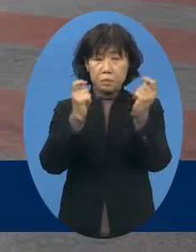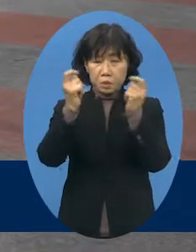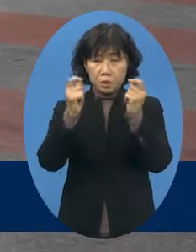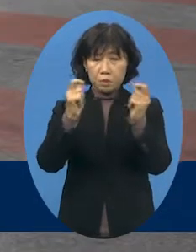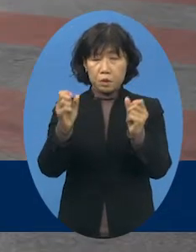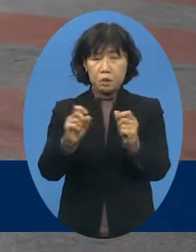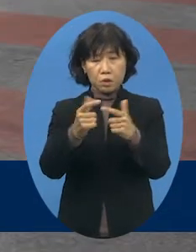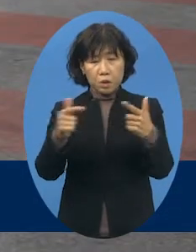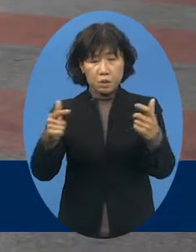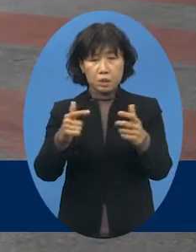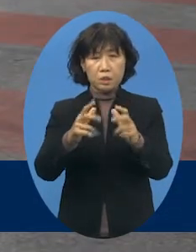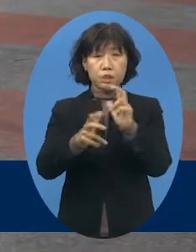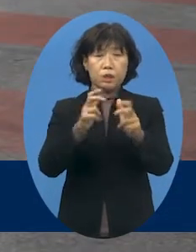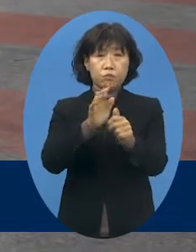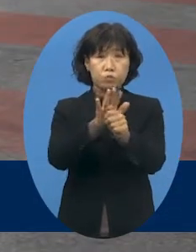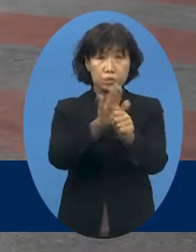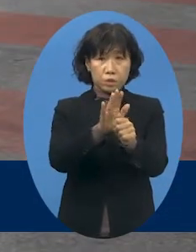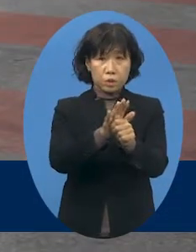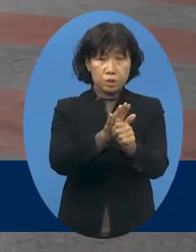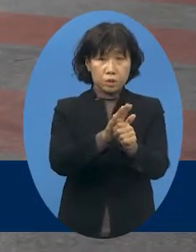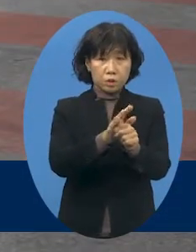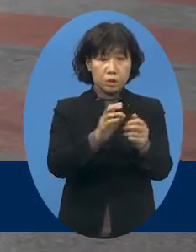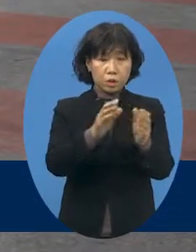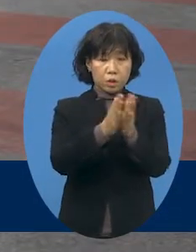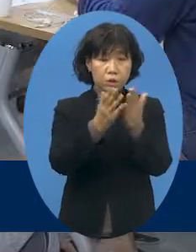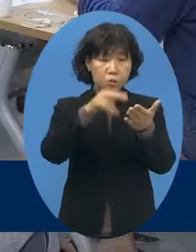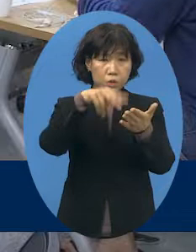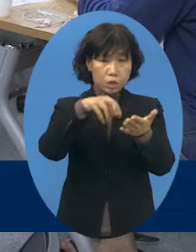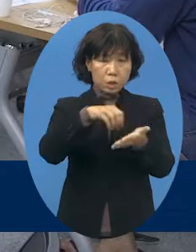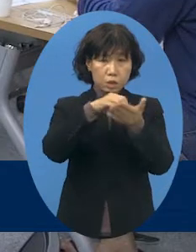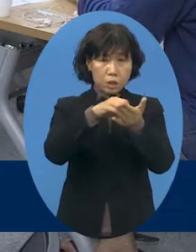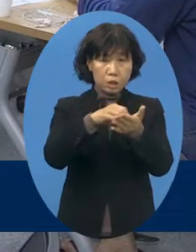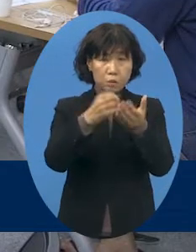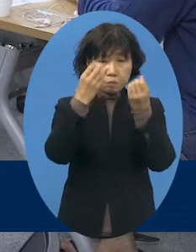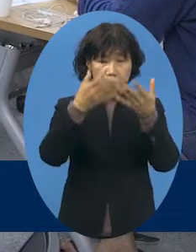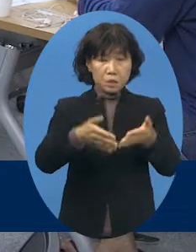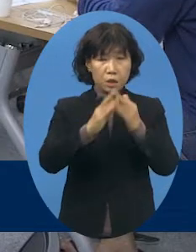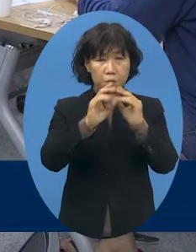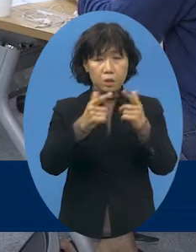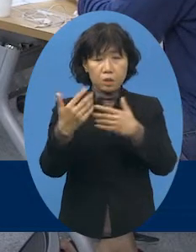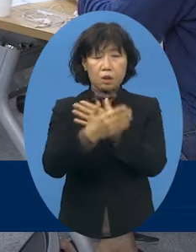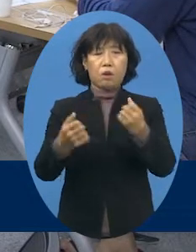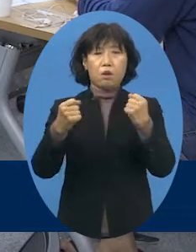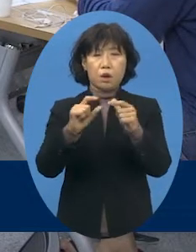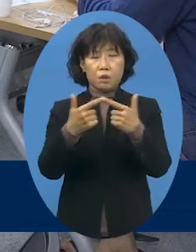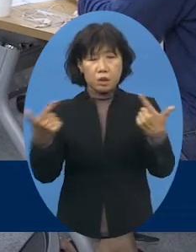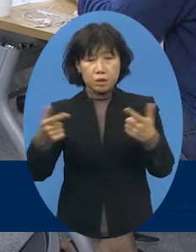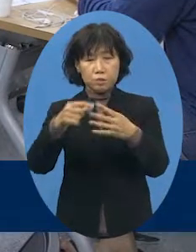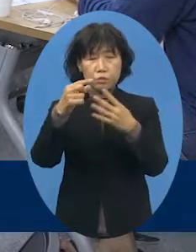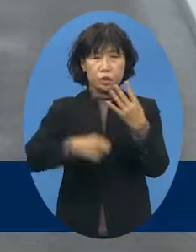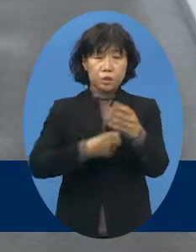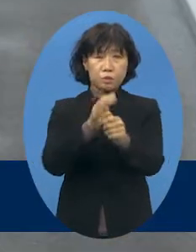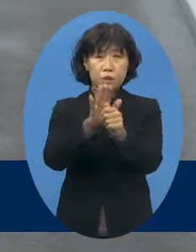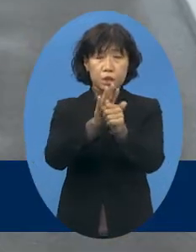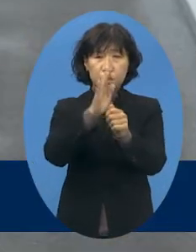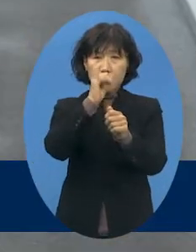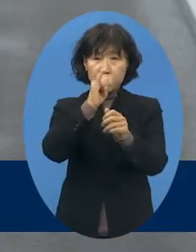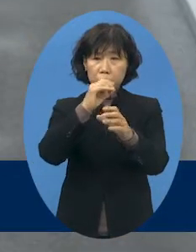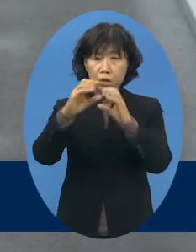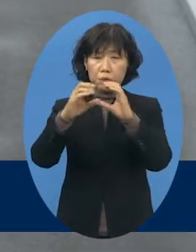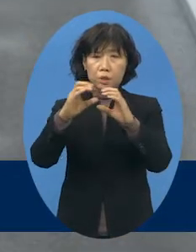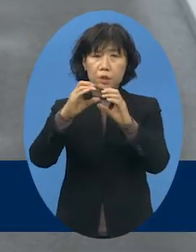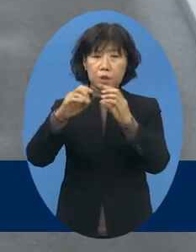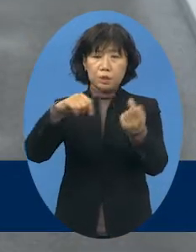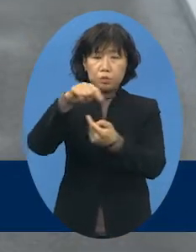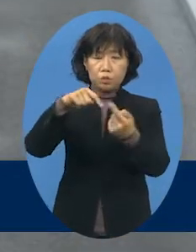활동 지원 사업을 추진하고 있으며 도서관 의 취 창업 육아와 건강 지원 등 다양한 콘텐츠를 제공할 수 있는